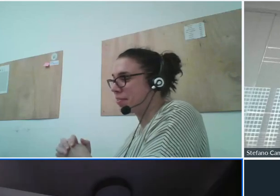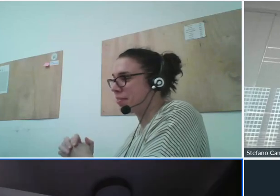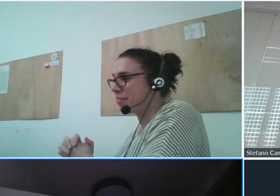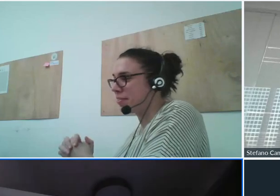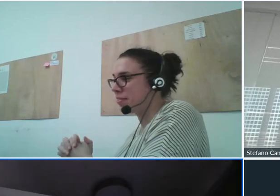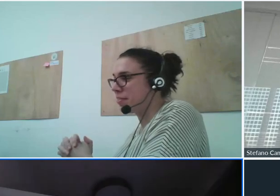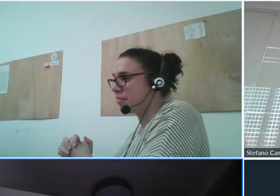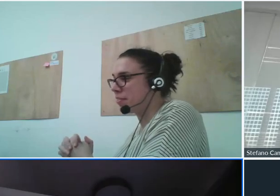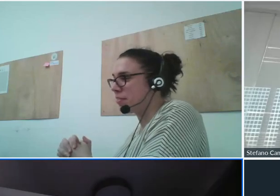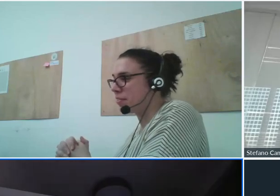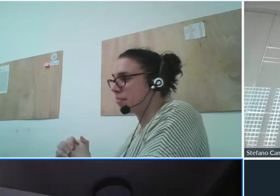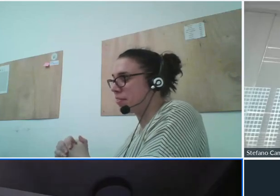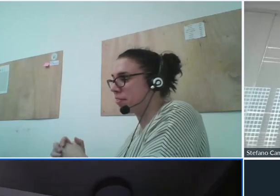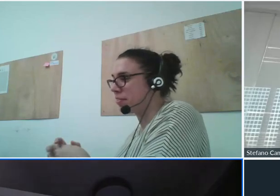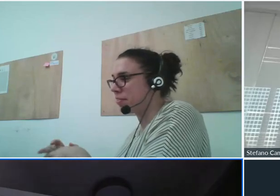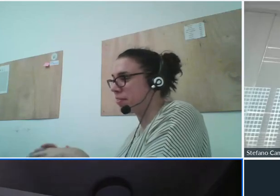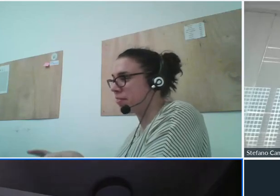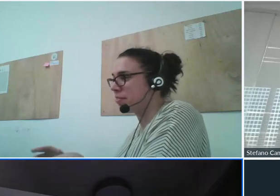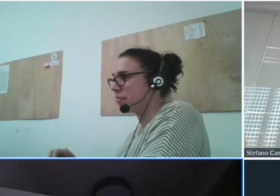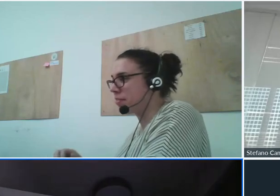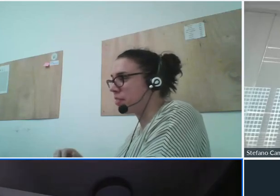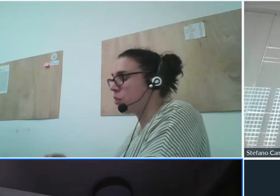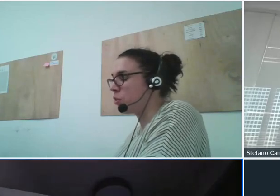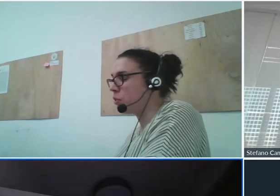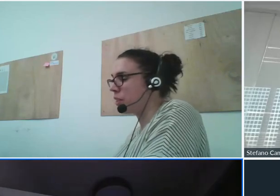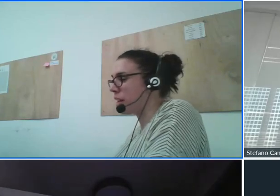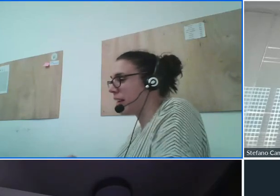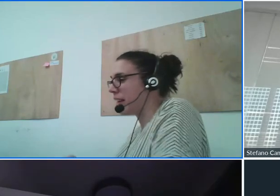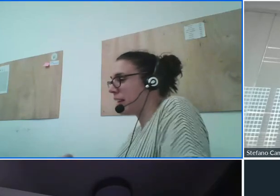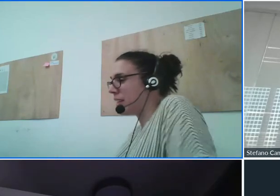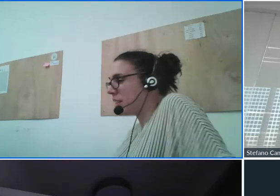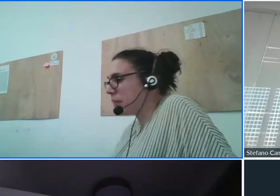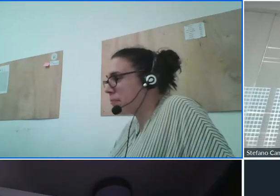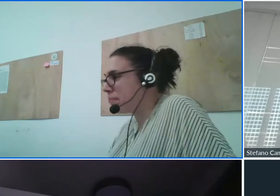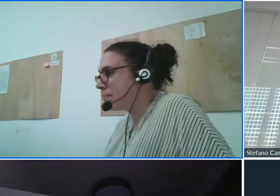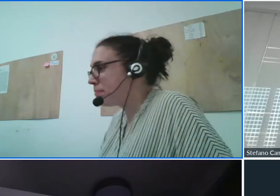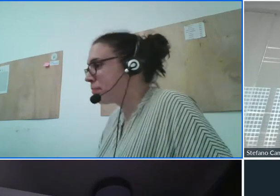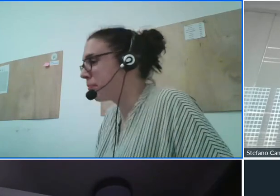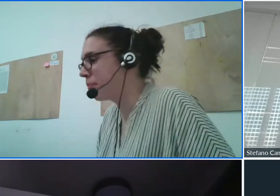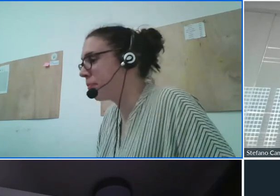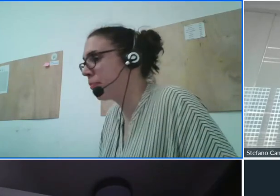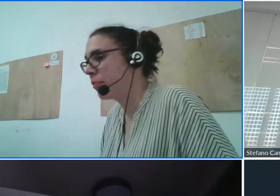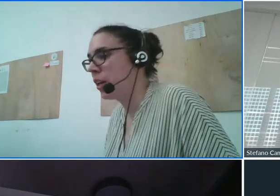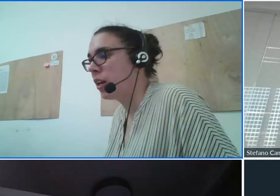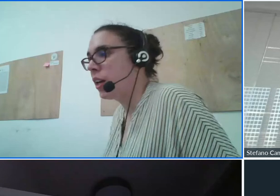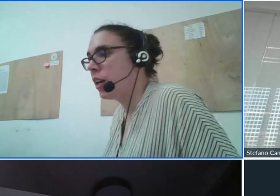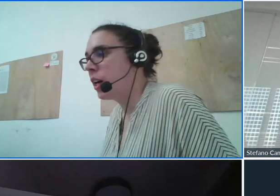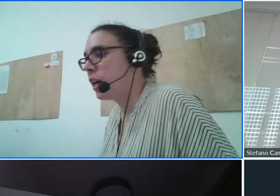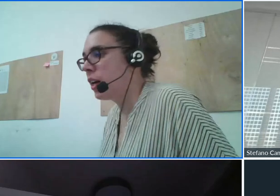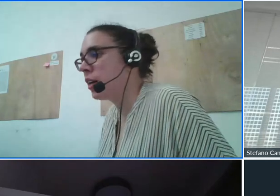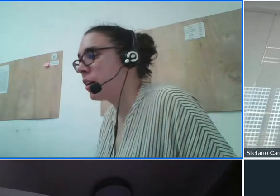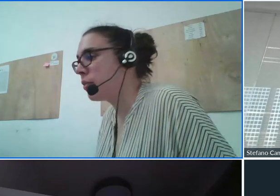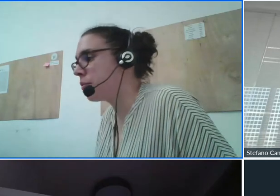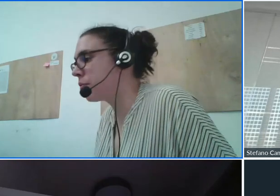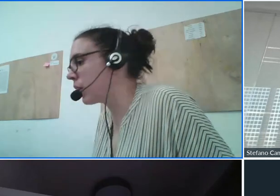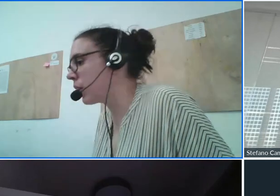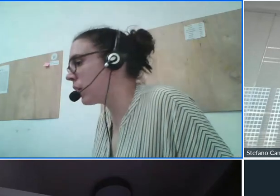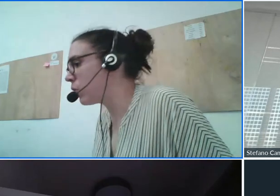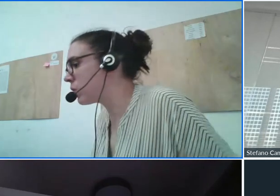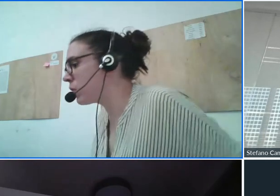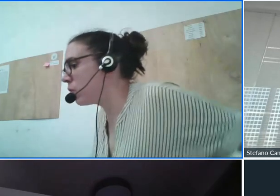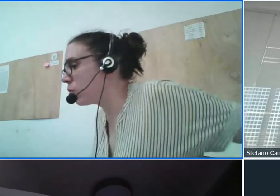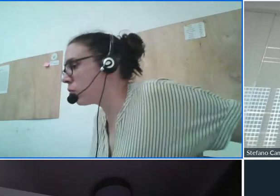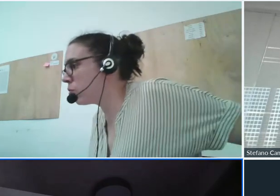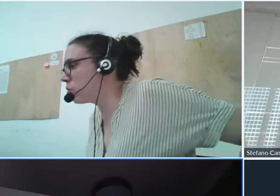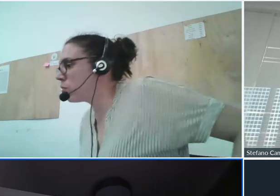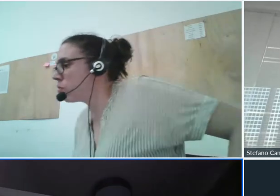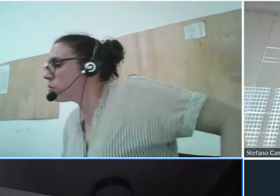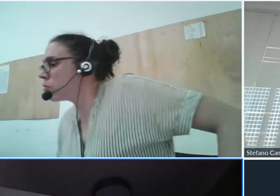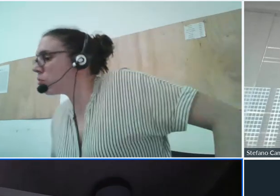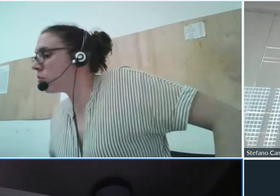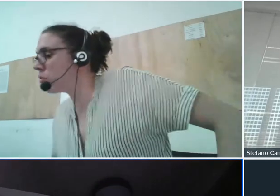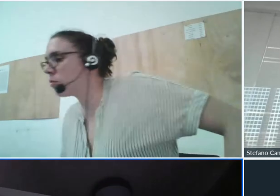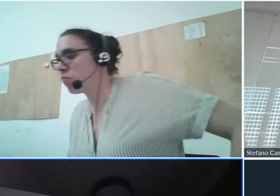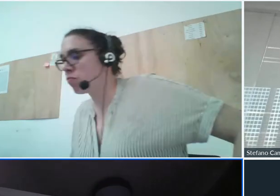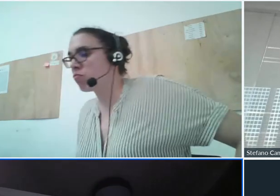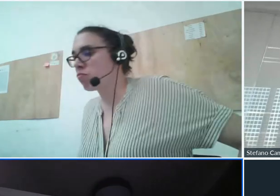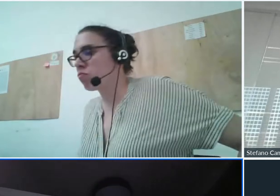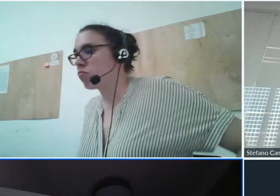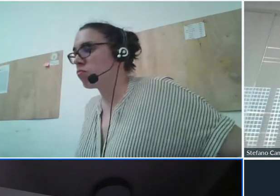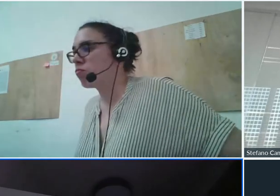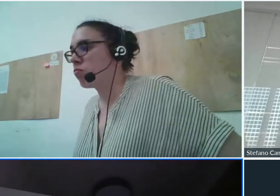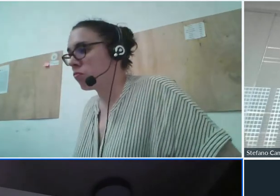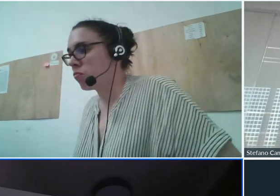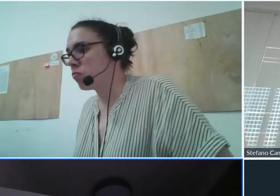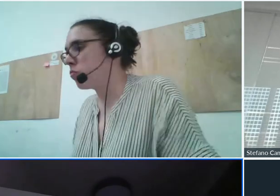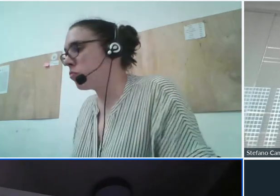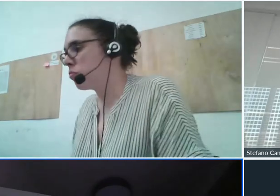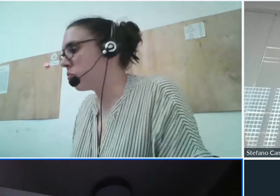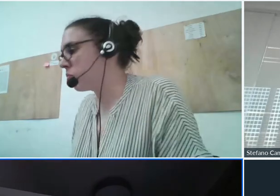nella realizzazione. Ok, grazie. Grazie a voi. Allora, poi se ci sono domande anche dopo, sono